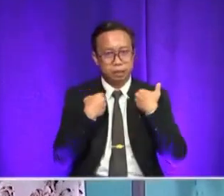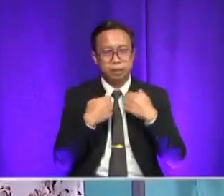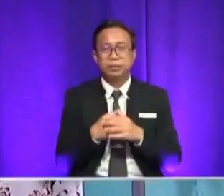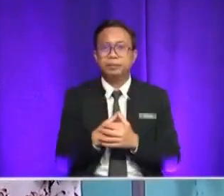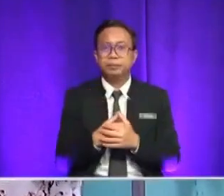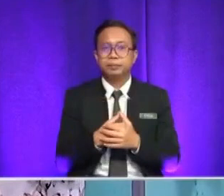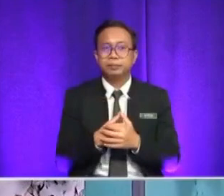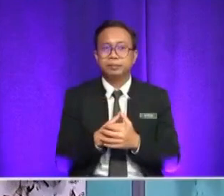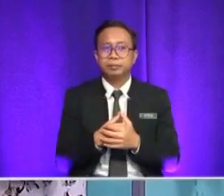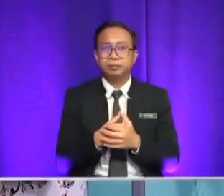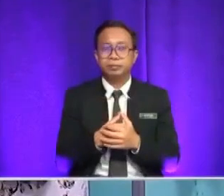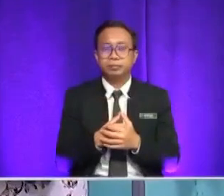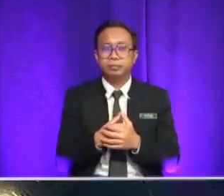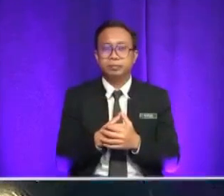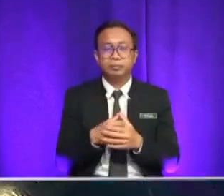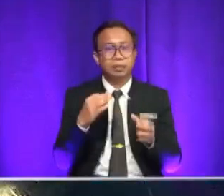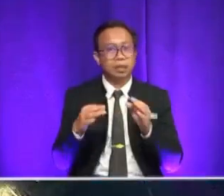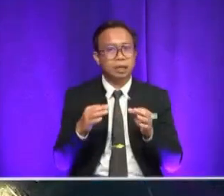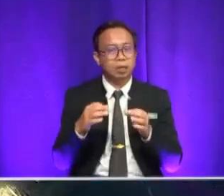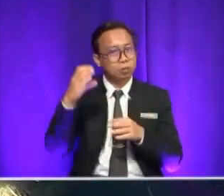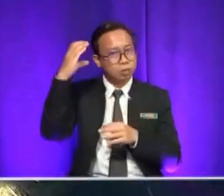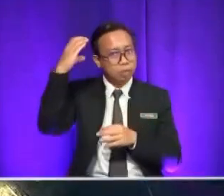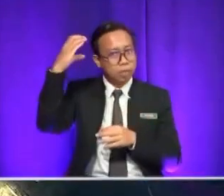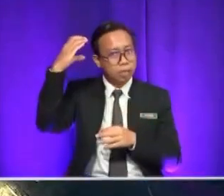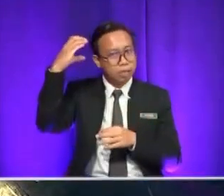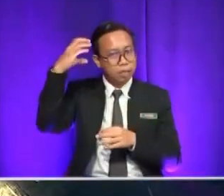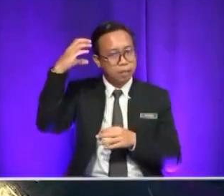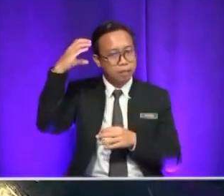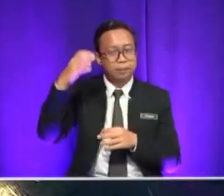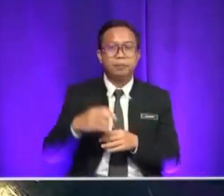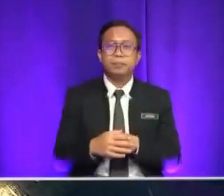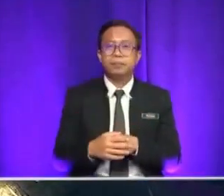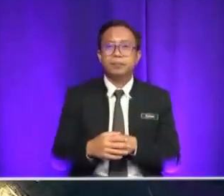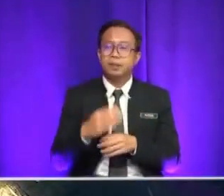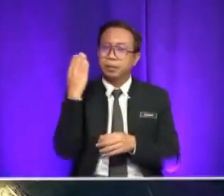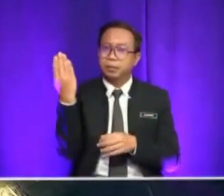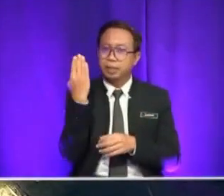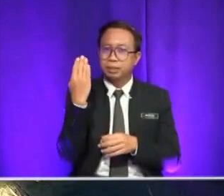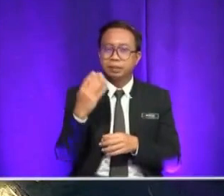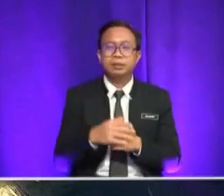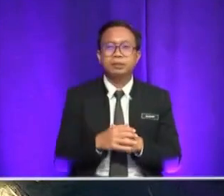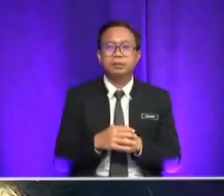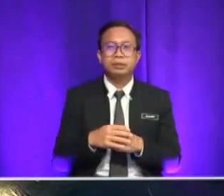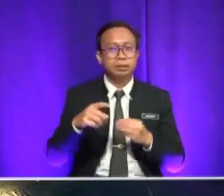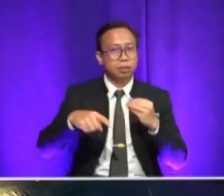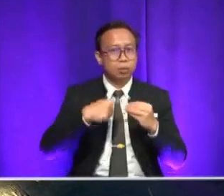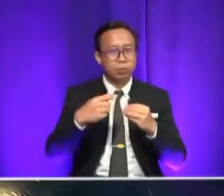sensor. Okey. Kalau sensor cahaya? Sensor cahaya ni biasanya dia akan berkait dengan cahaya. Kalau